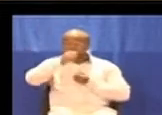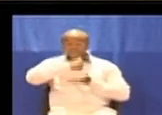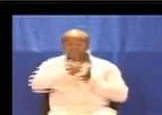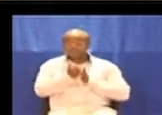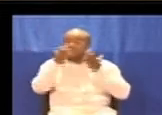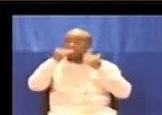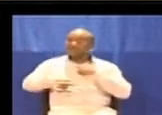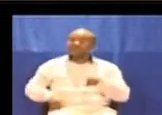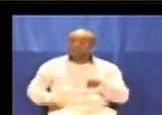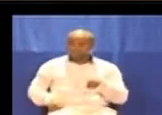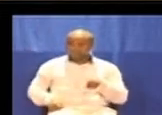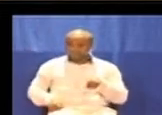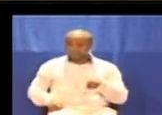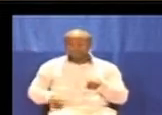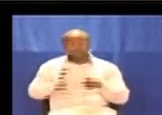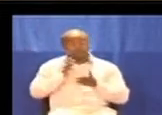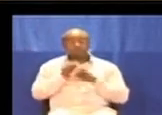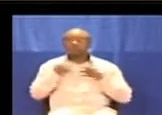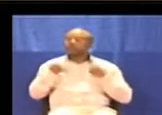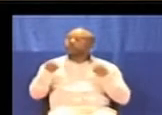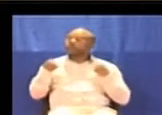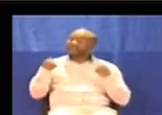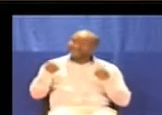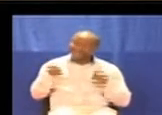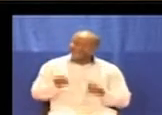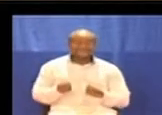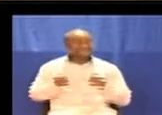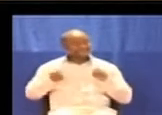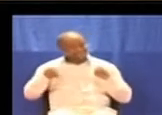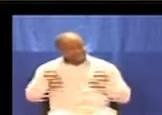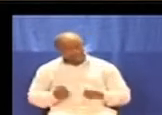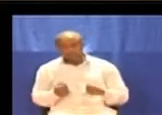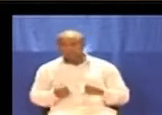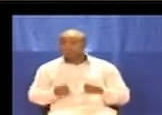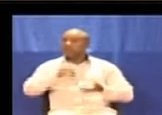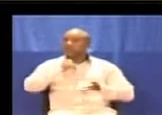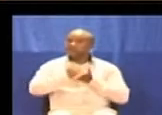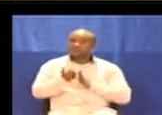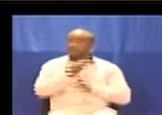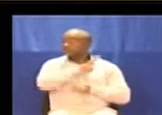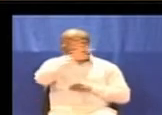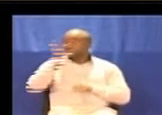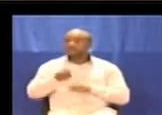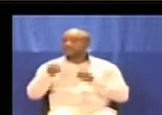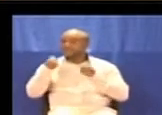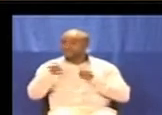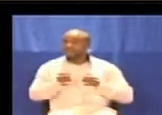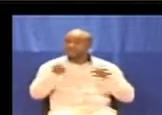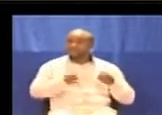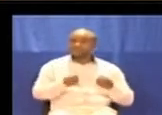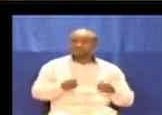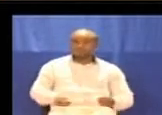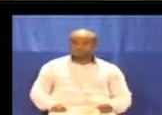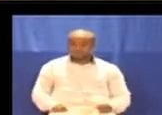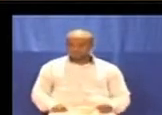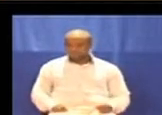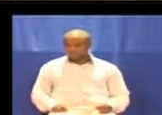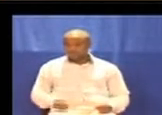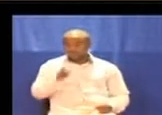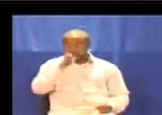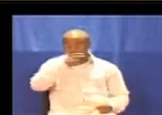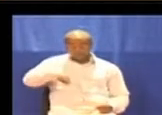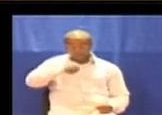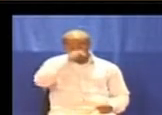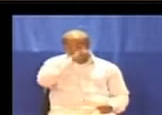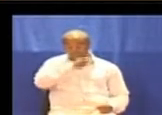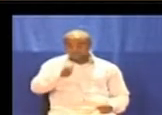afya umejitahidi sana sana, na sekta nyingine zote. Watanzania tulishikana